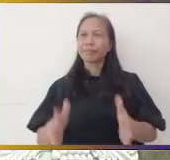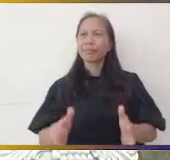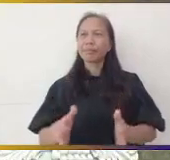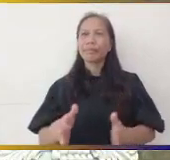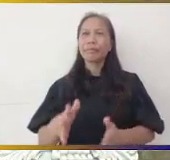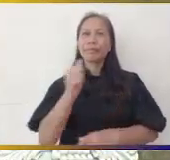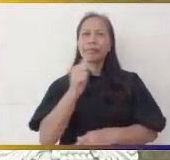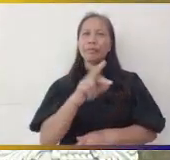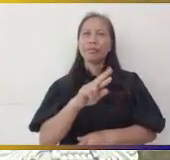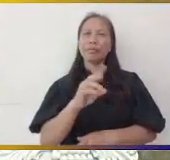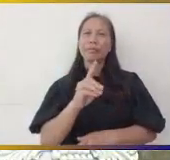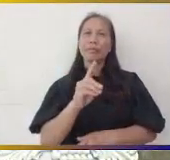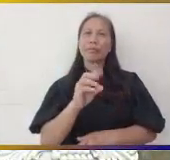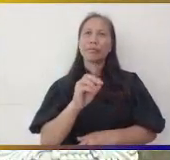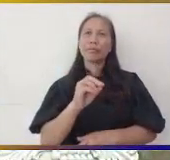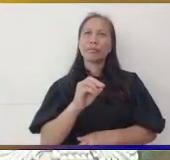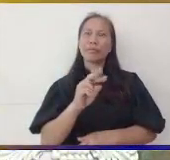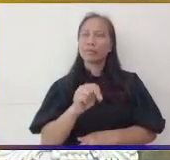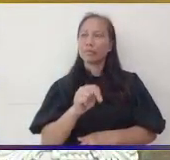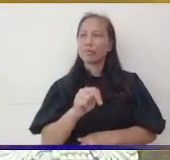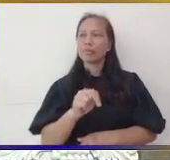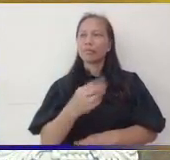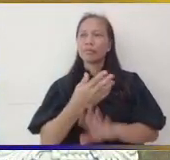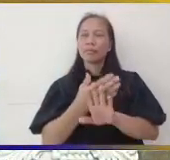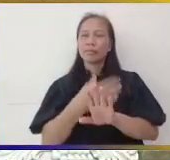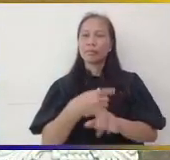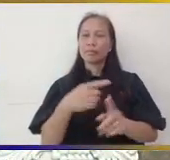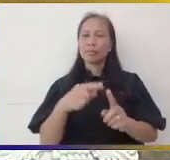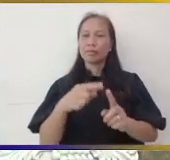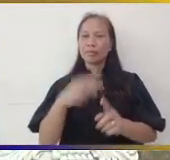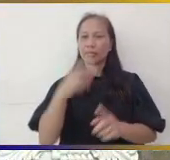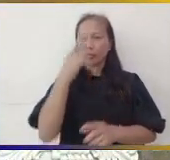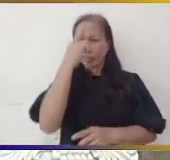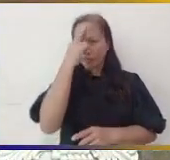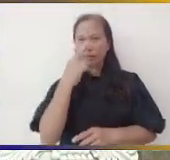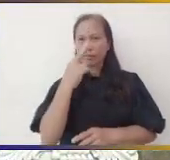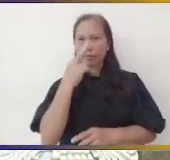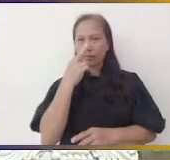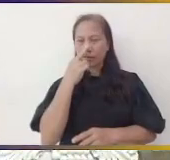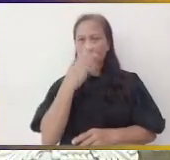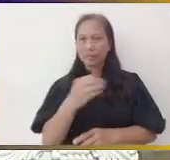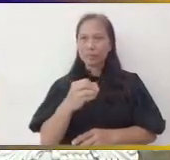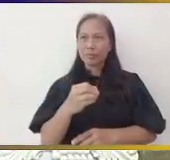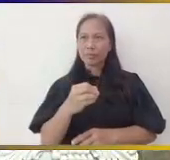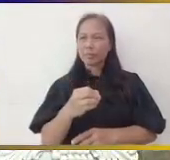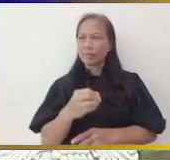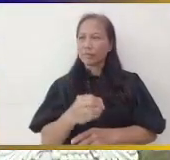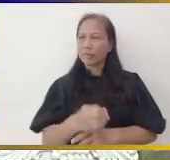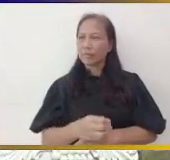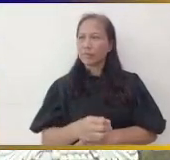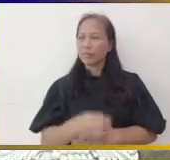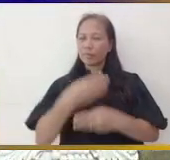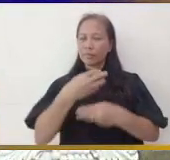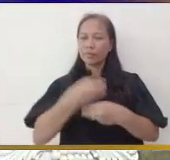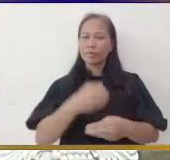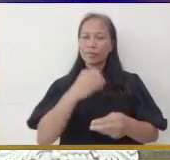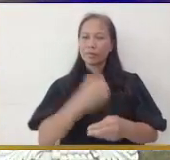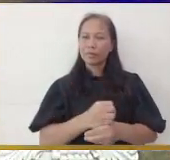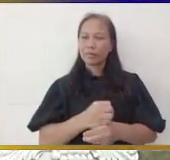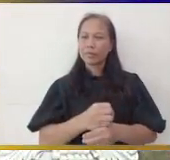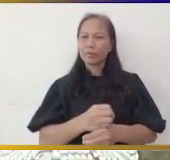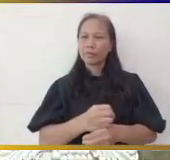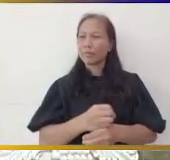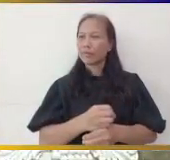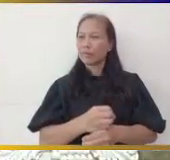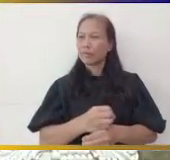ng opposition party okay Kasi nga the He is really trying to seek Uh Uh the